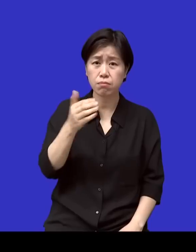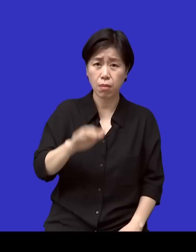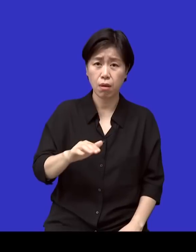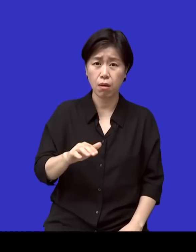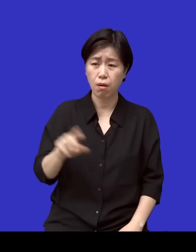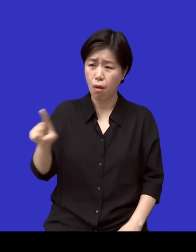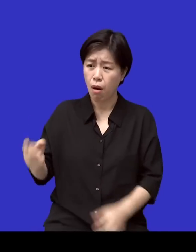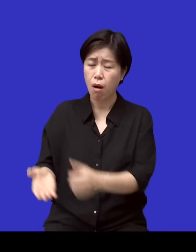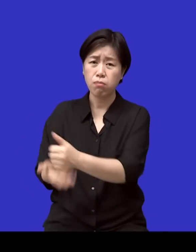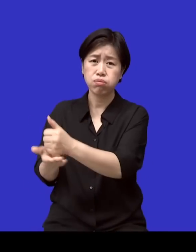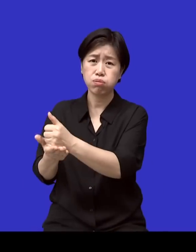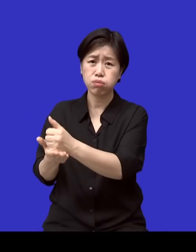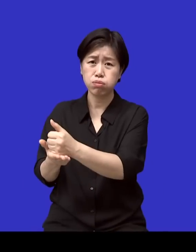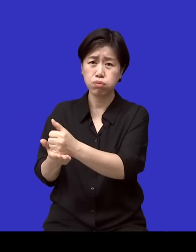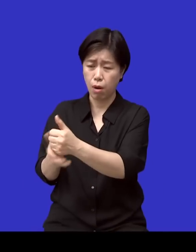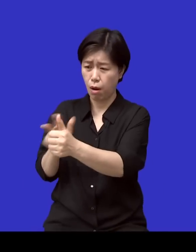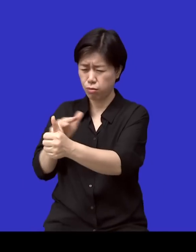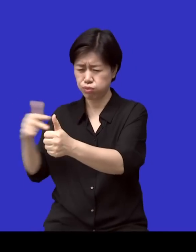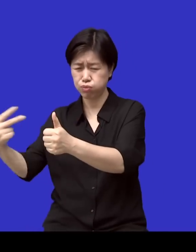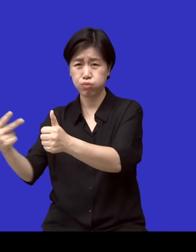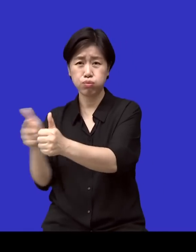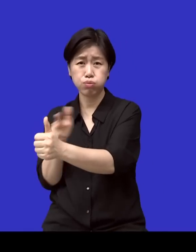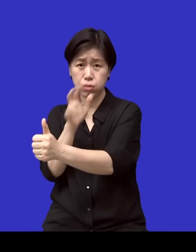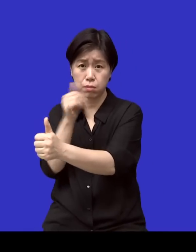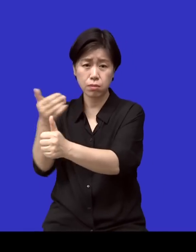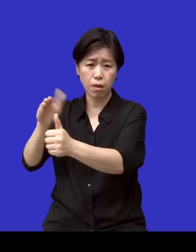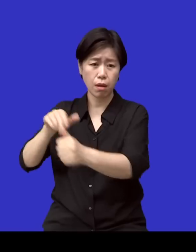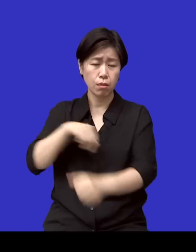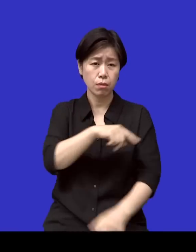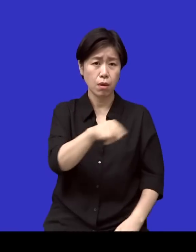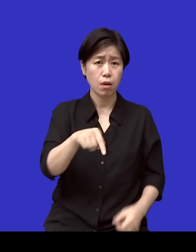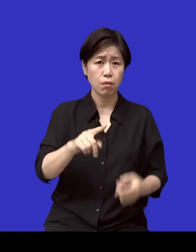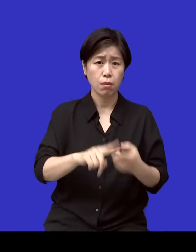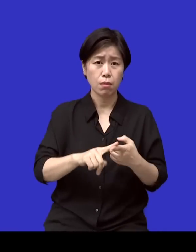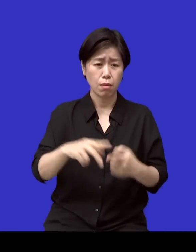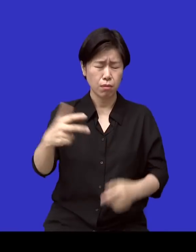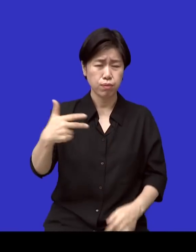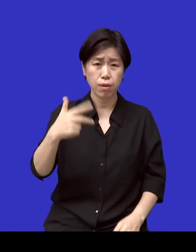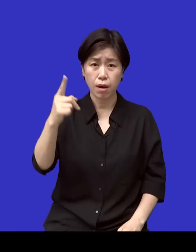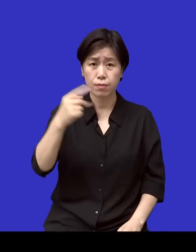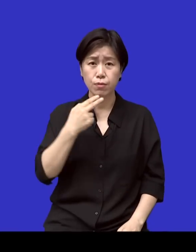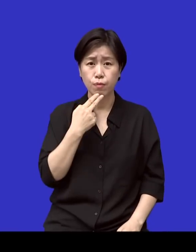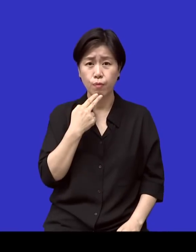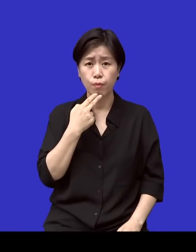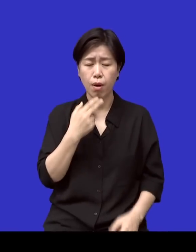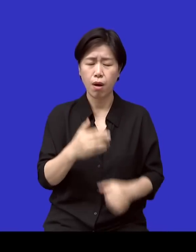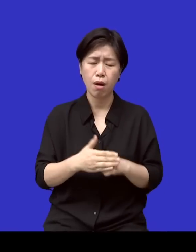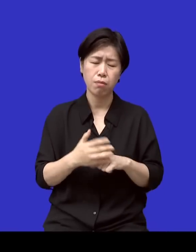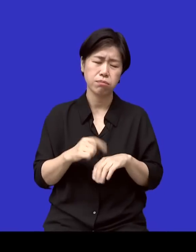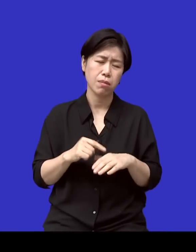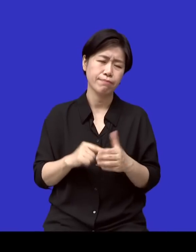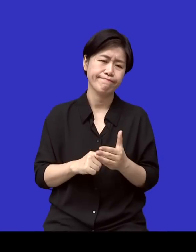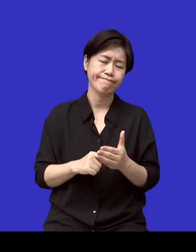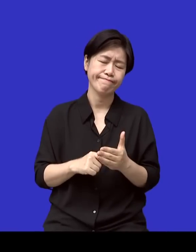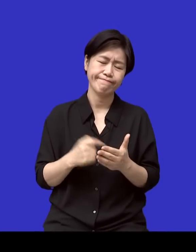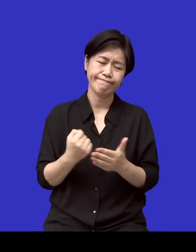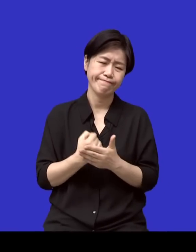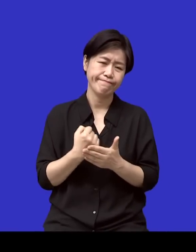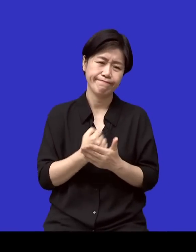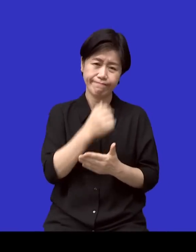옆에서 지켜봐와서 아는데 좀 많이 마음이 아프더라고요. 그렇죠, 그렇죠. 아프지.